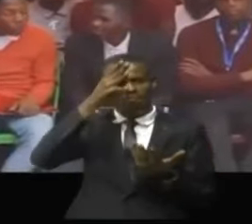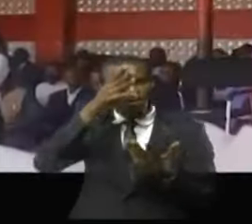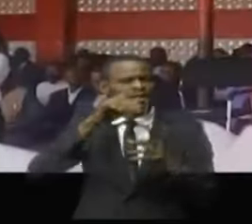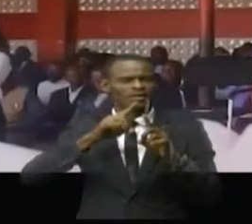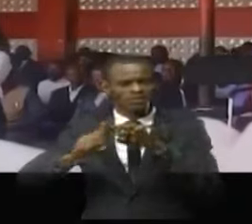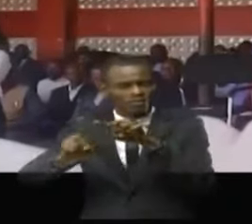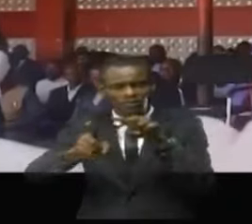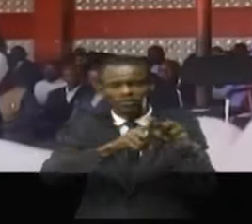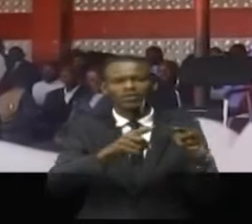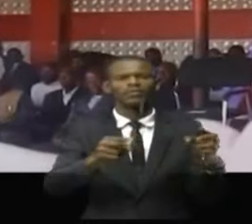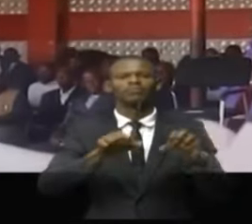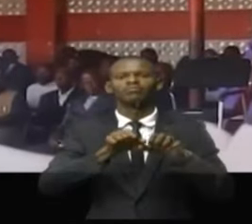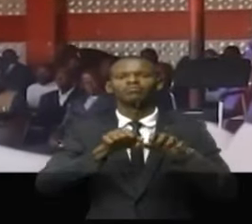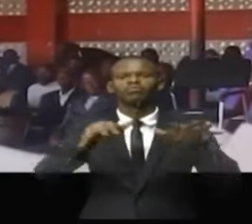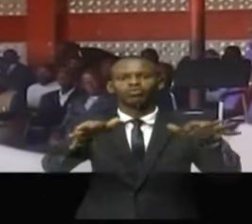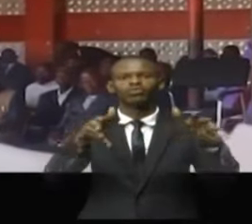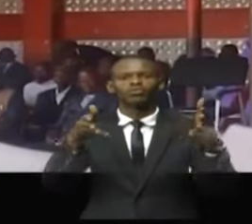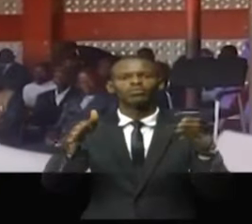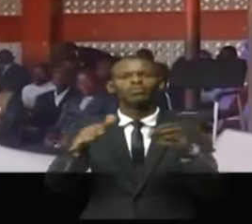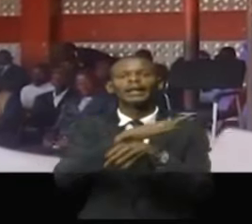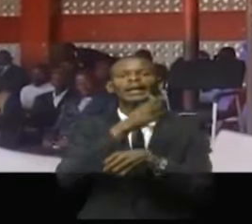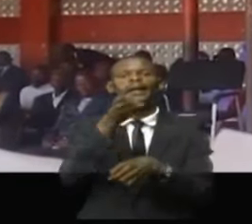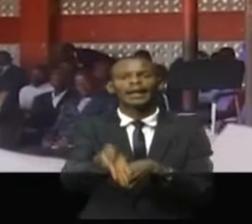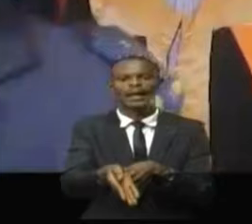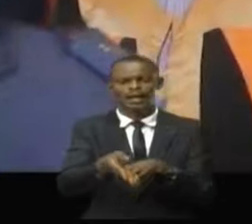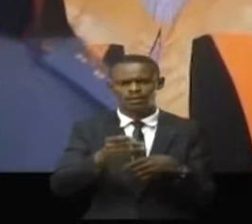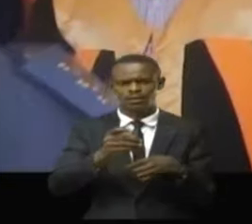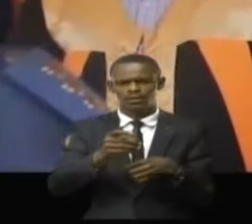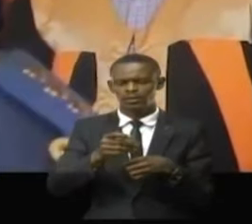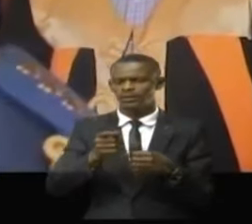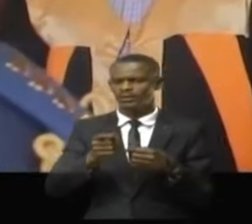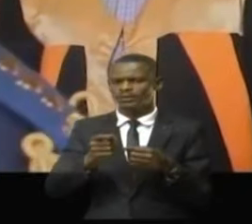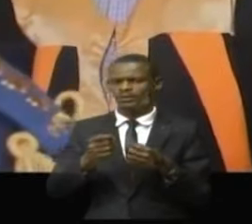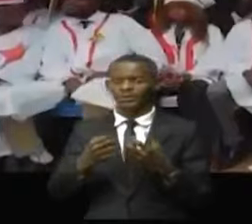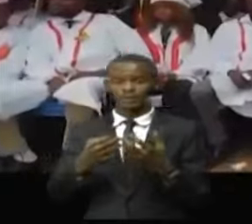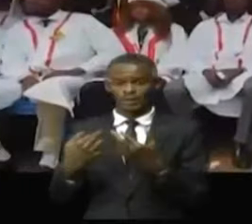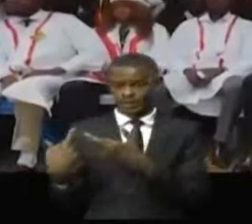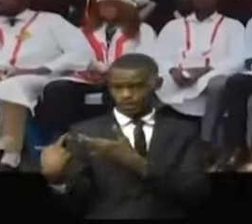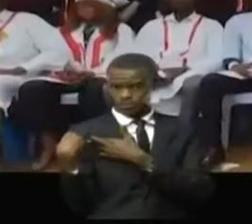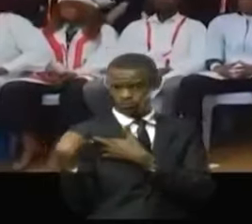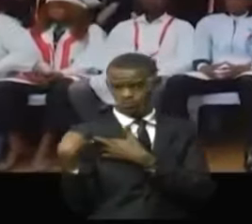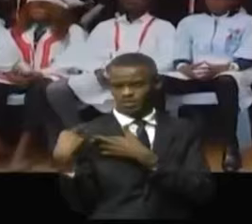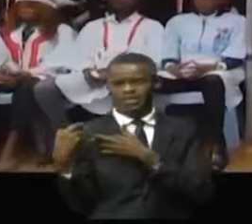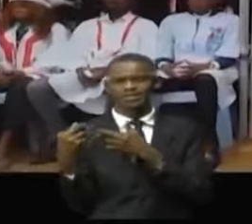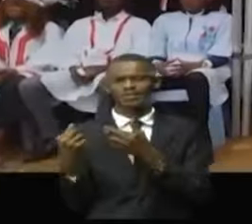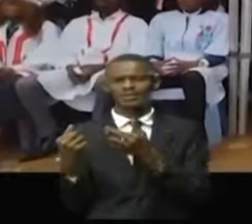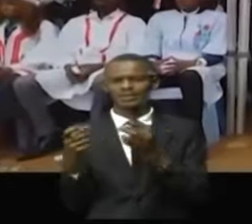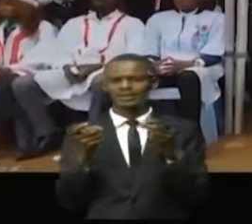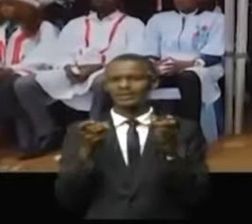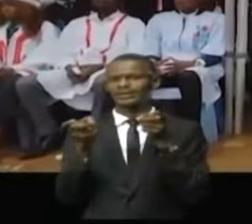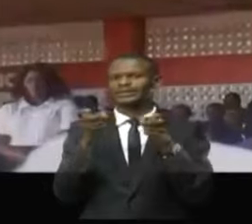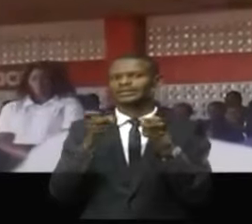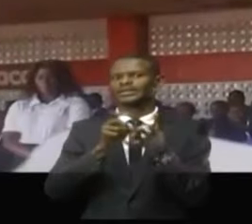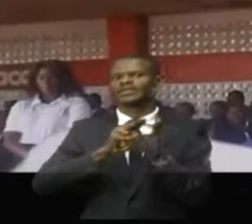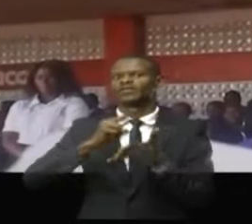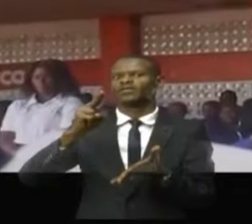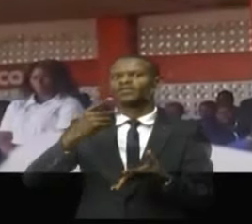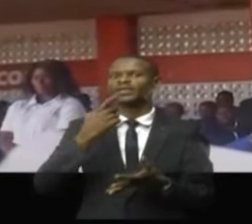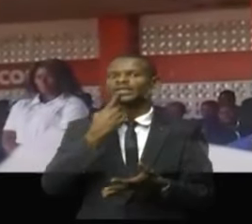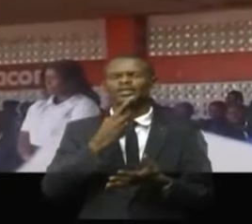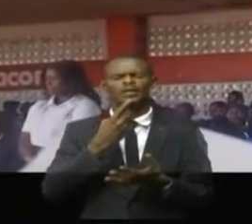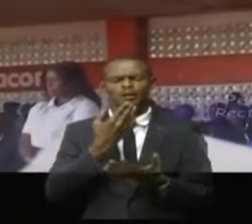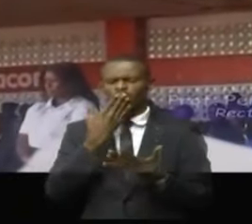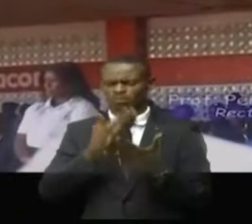l'Université du Kwango, les professeurs Père Issangou Mwanafumu, a souhaité la bienvenue à tous en encourageant les heureux lauréats. Nous sommes fiers